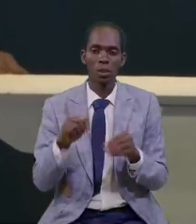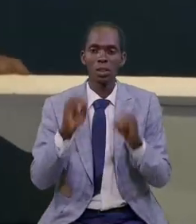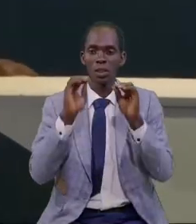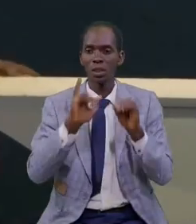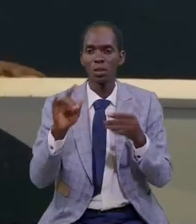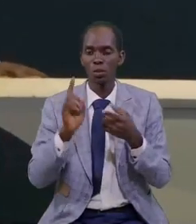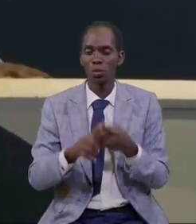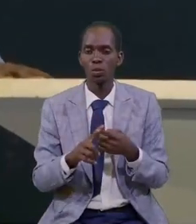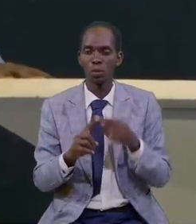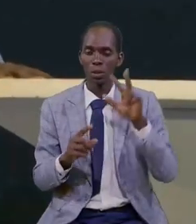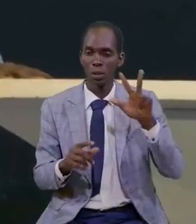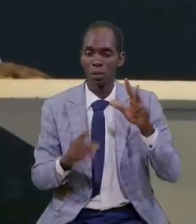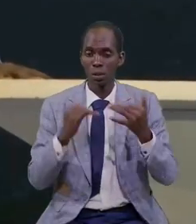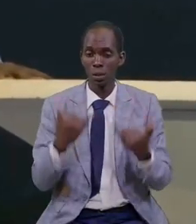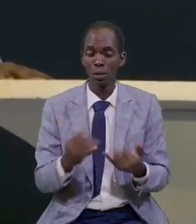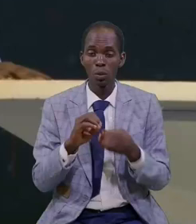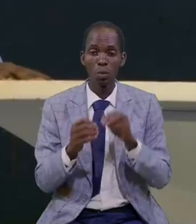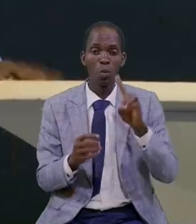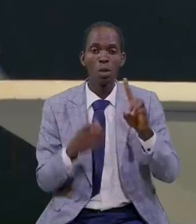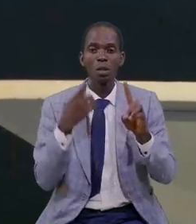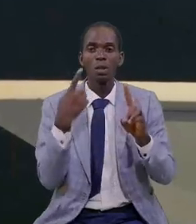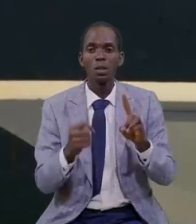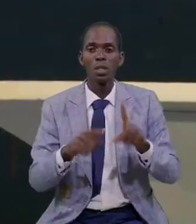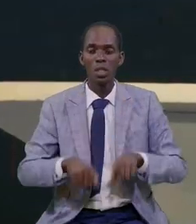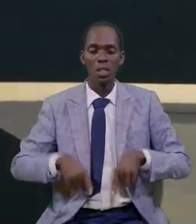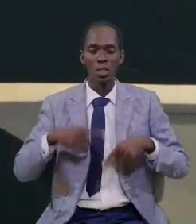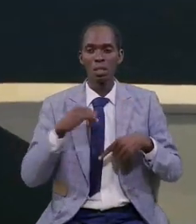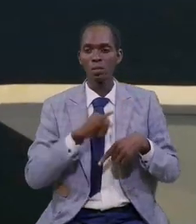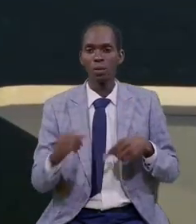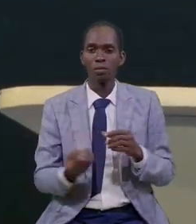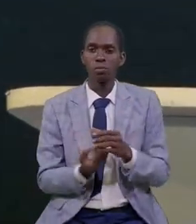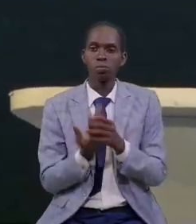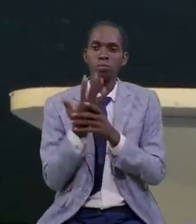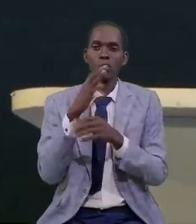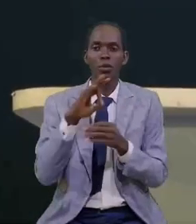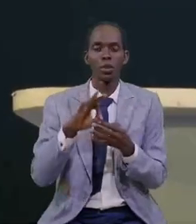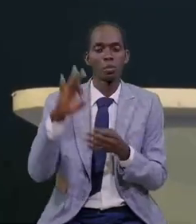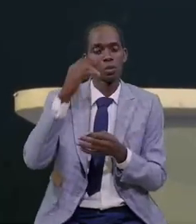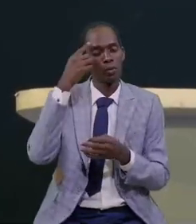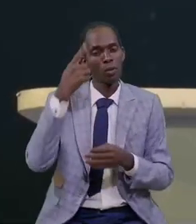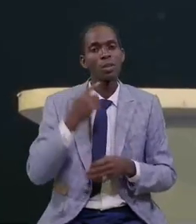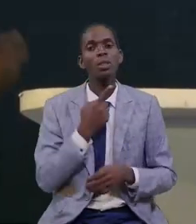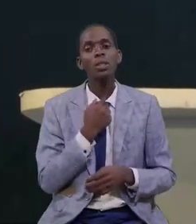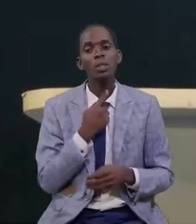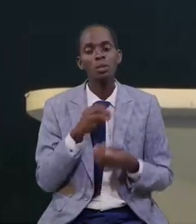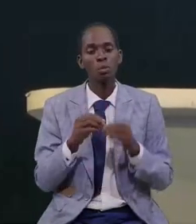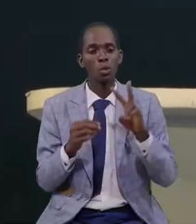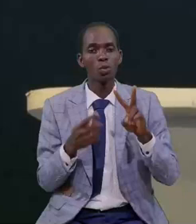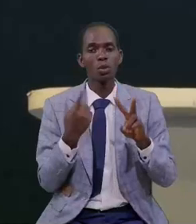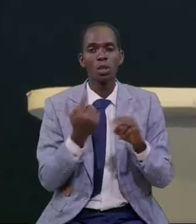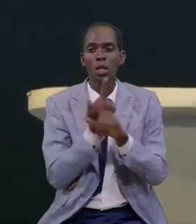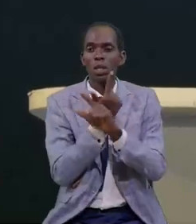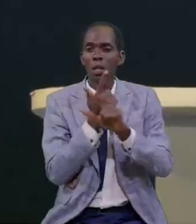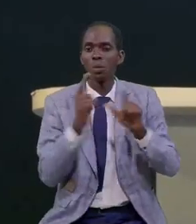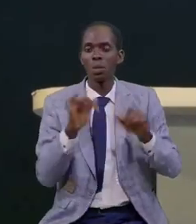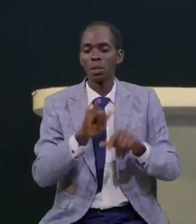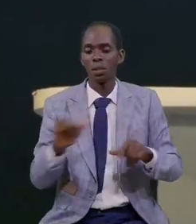source vive de l'esprit pour les assoifer 2e point le libérateur qui